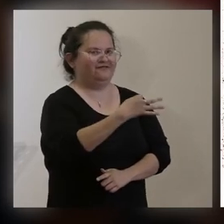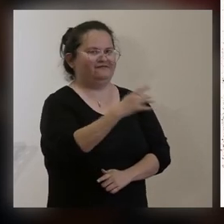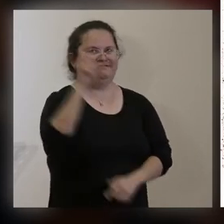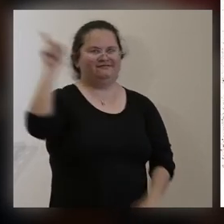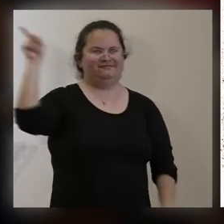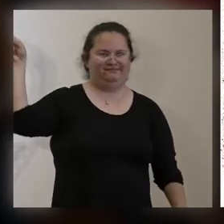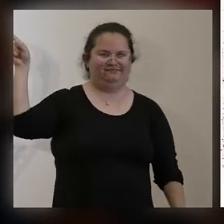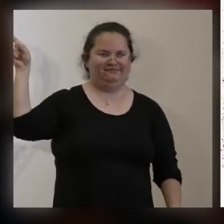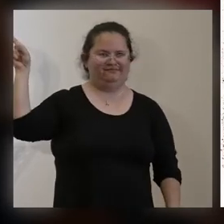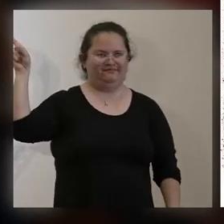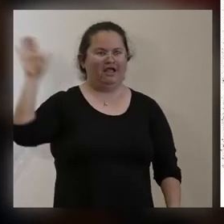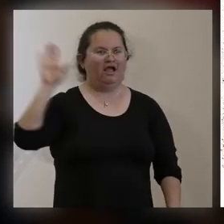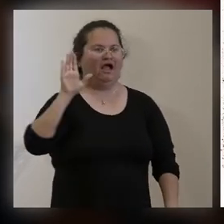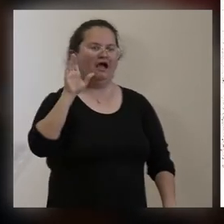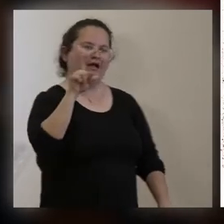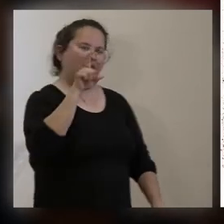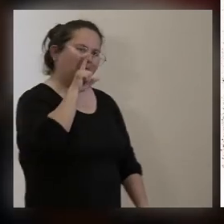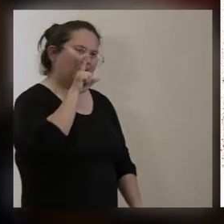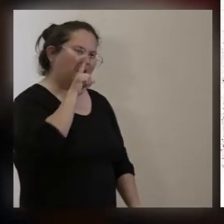Sa mère est une princesse.